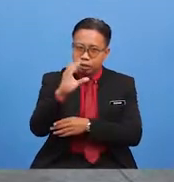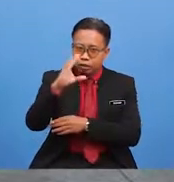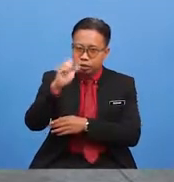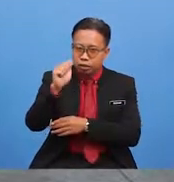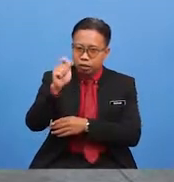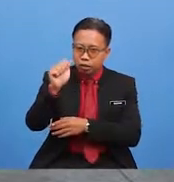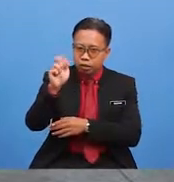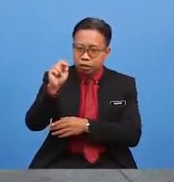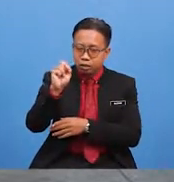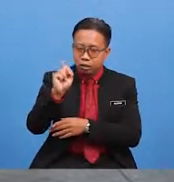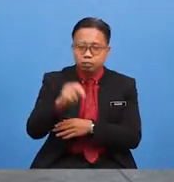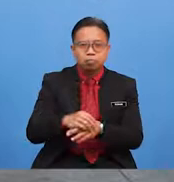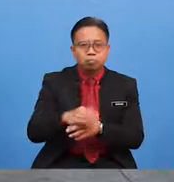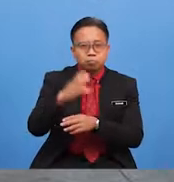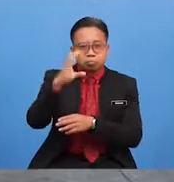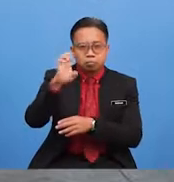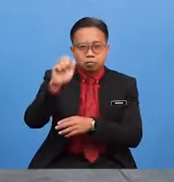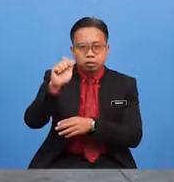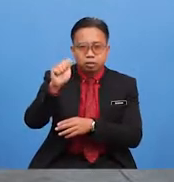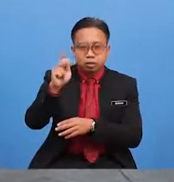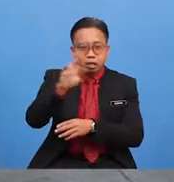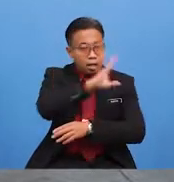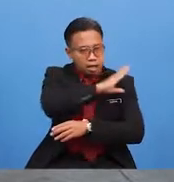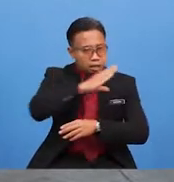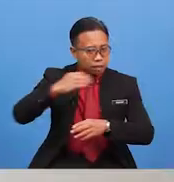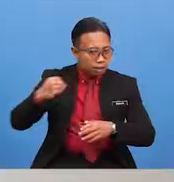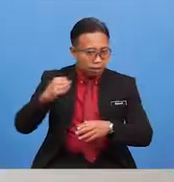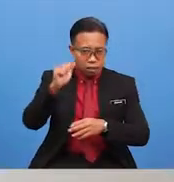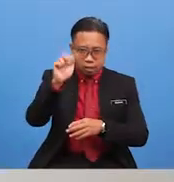catan, cetakan dan arca.